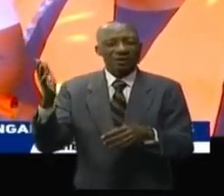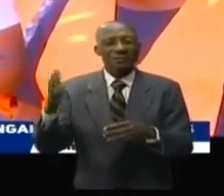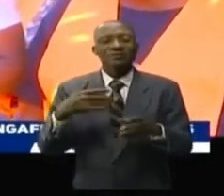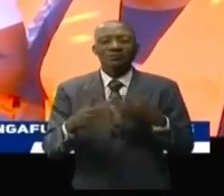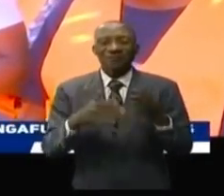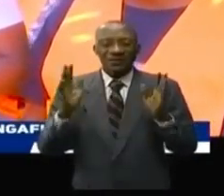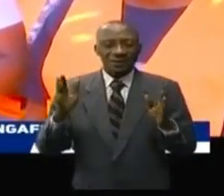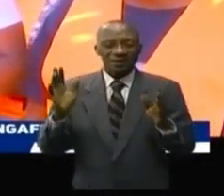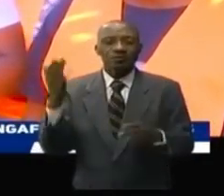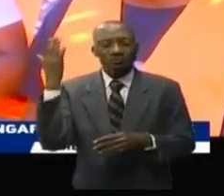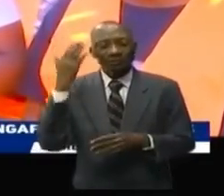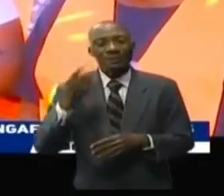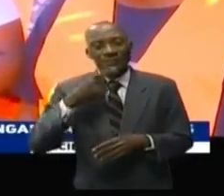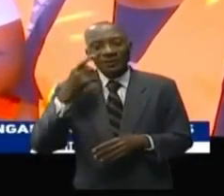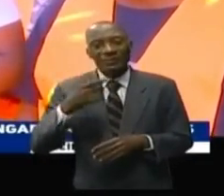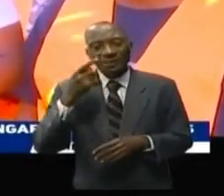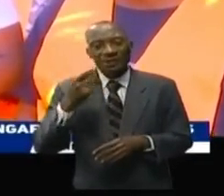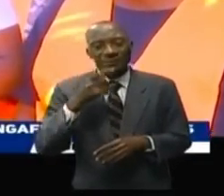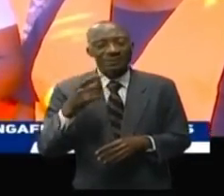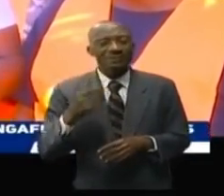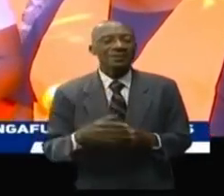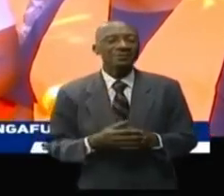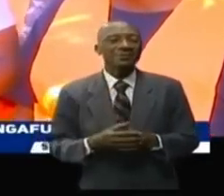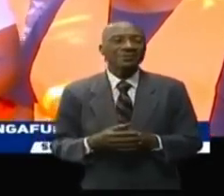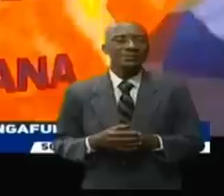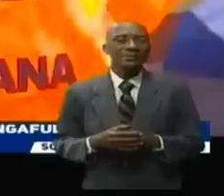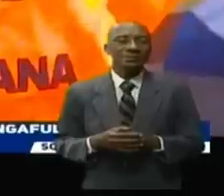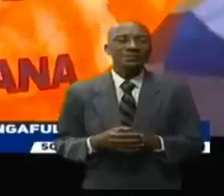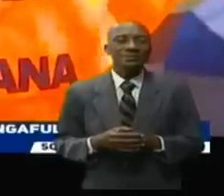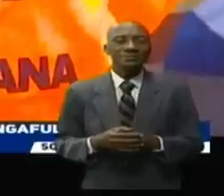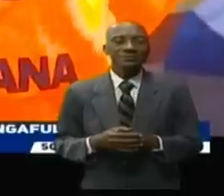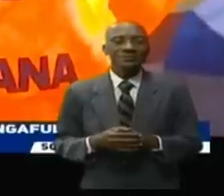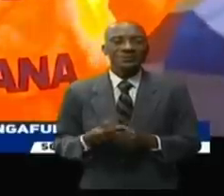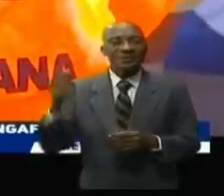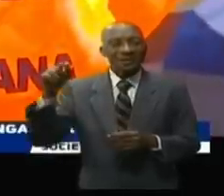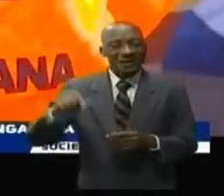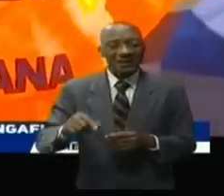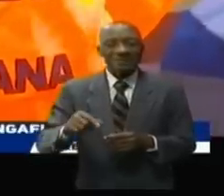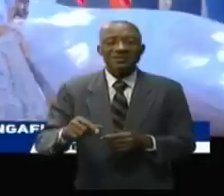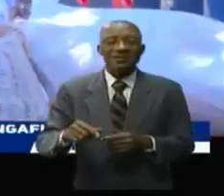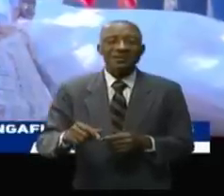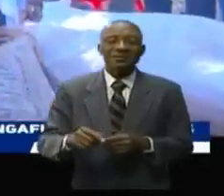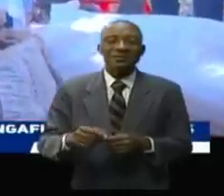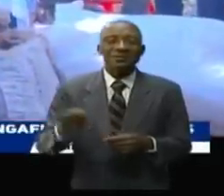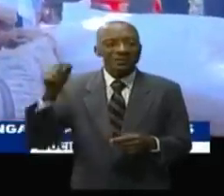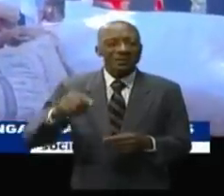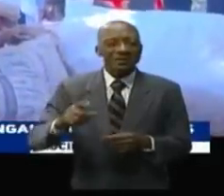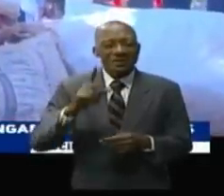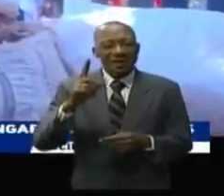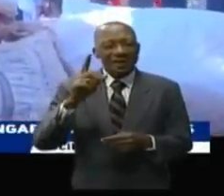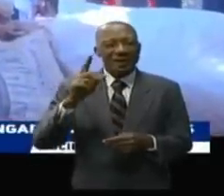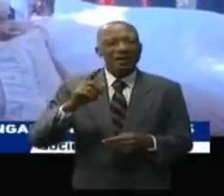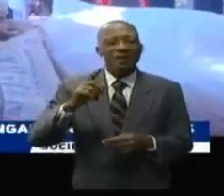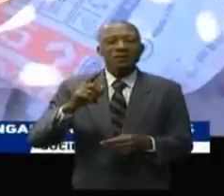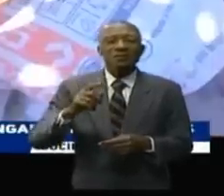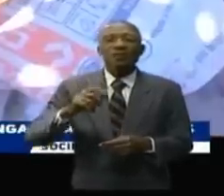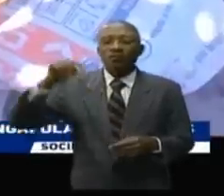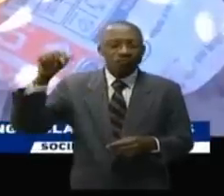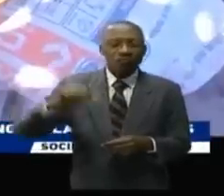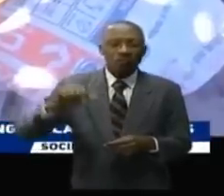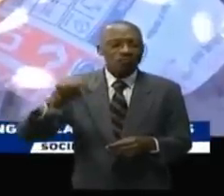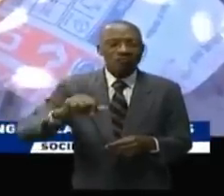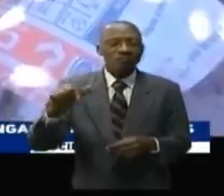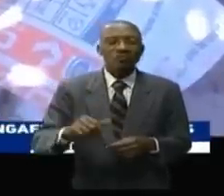fondation Hubert Mamba, dans son volet assainissement des quartiers, nous sommes venus apporter le sac ainsi que des